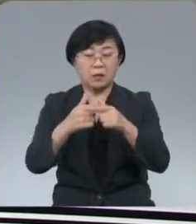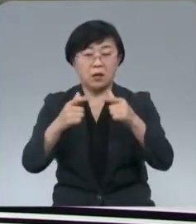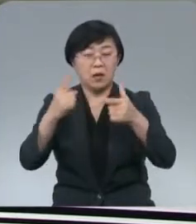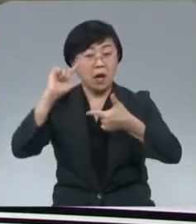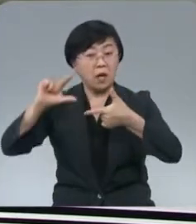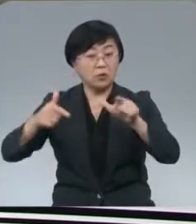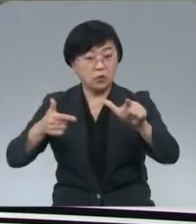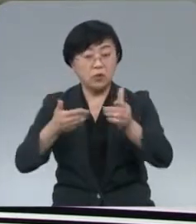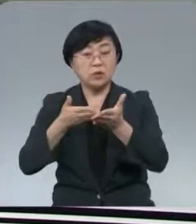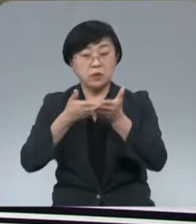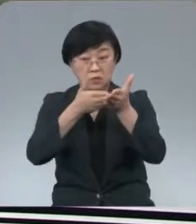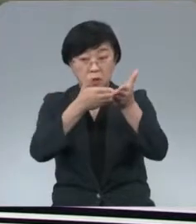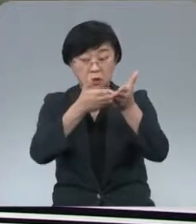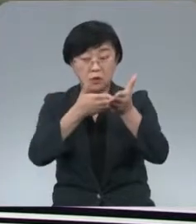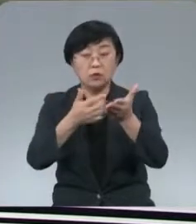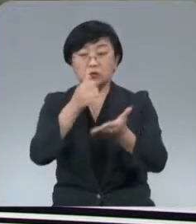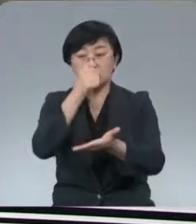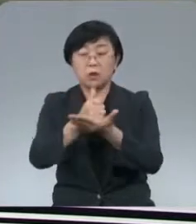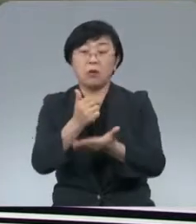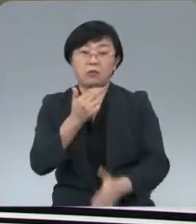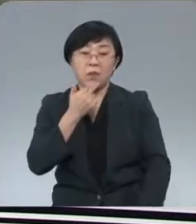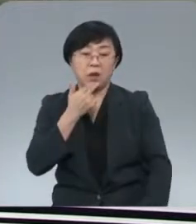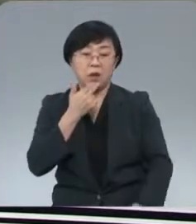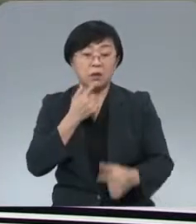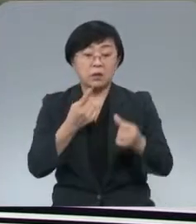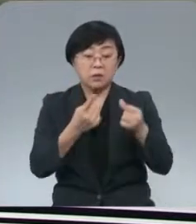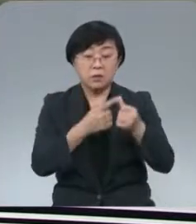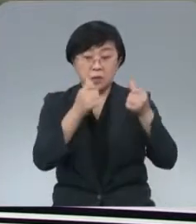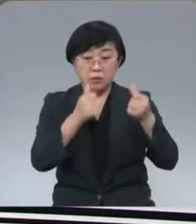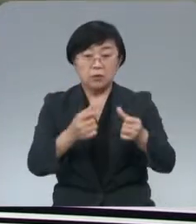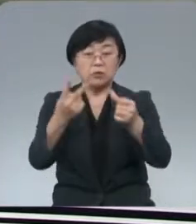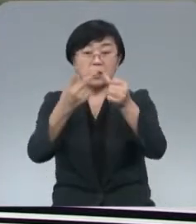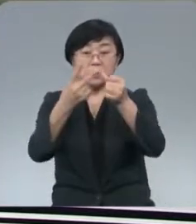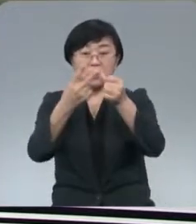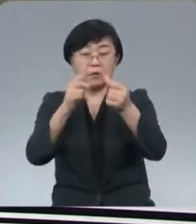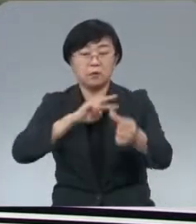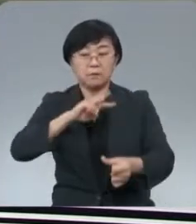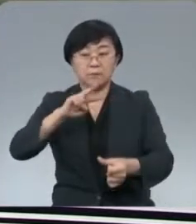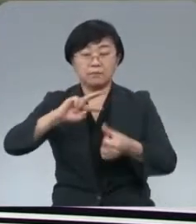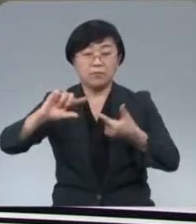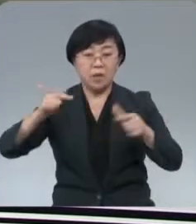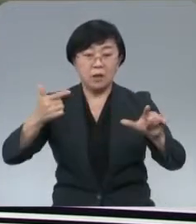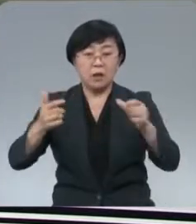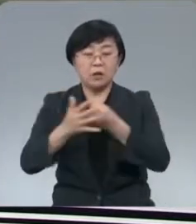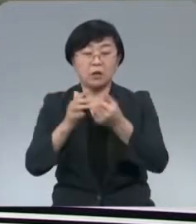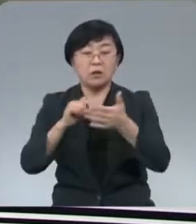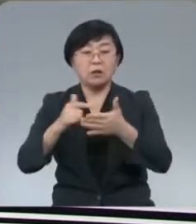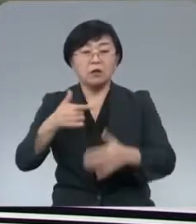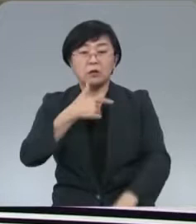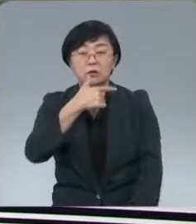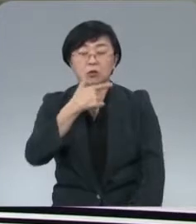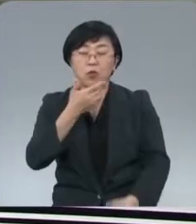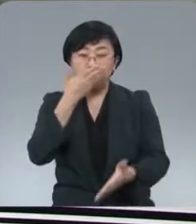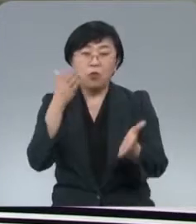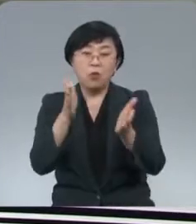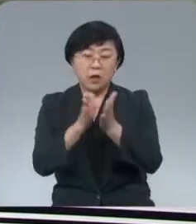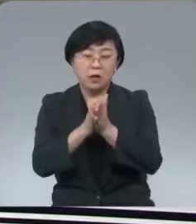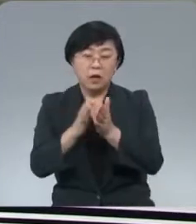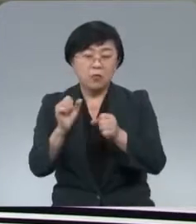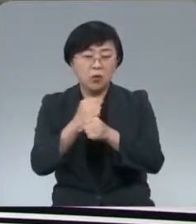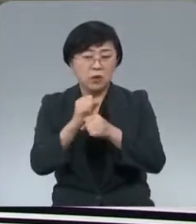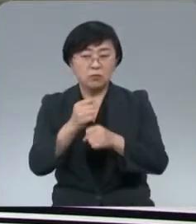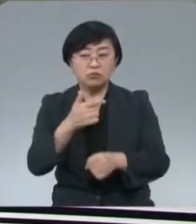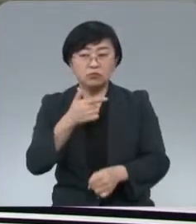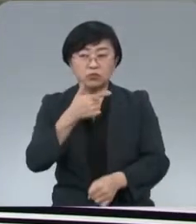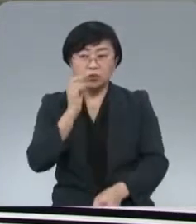무죄를 선고받았습니다. 1심과 달리 최 씨가 범행을 공모했다고 볼 증거가 부족하다는 겁니다. 이승철 기자가